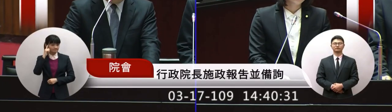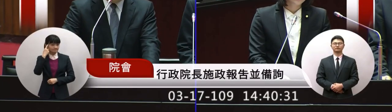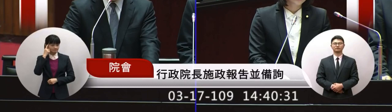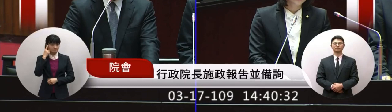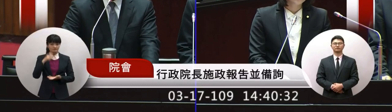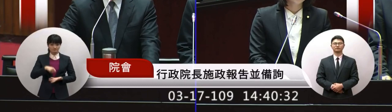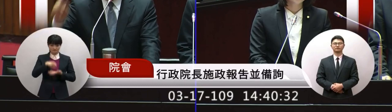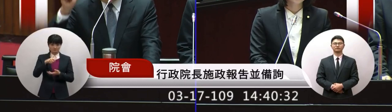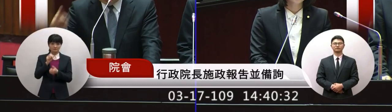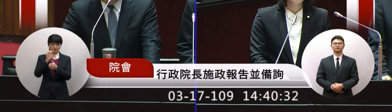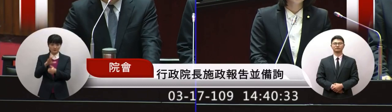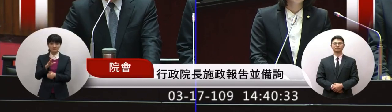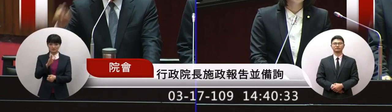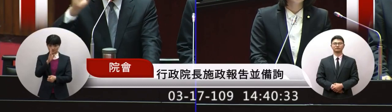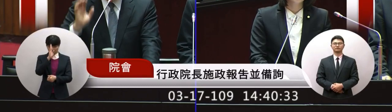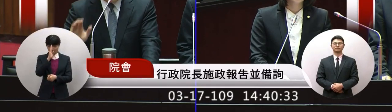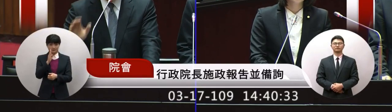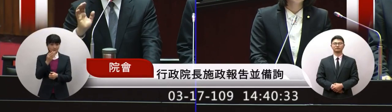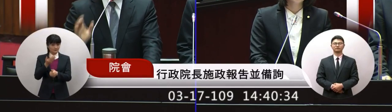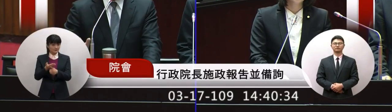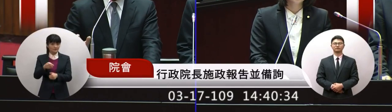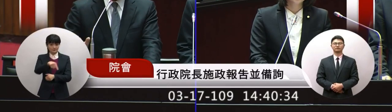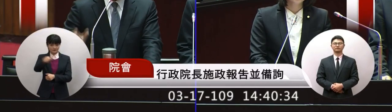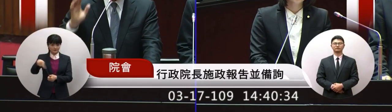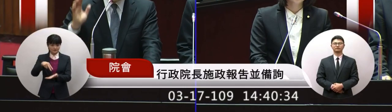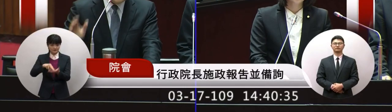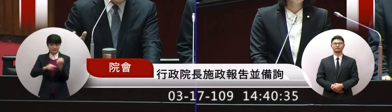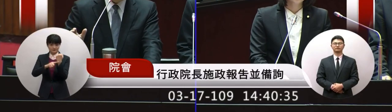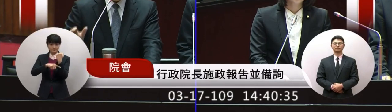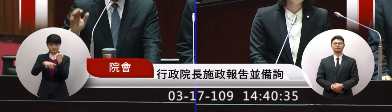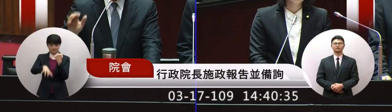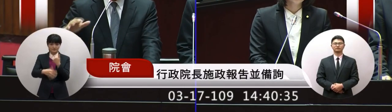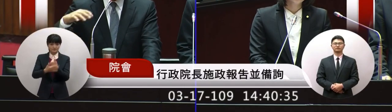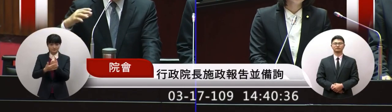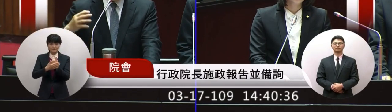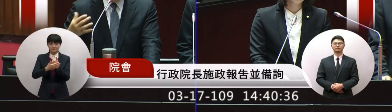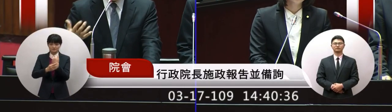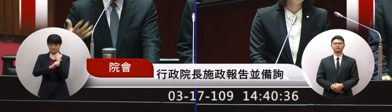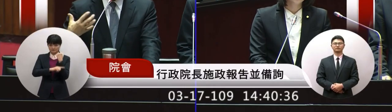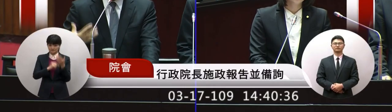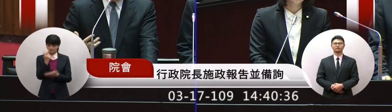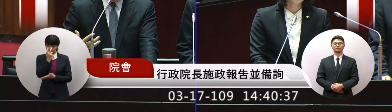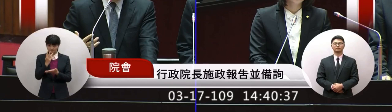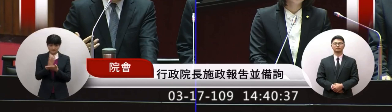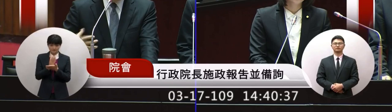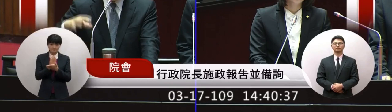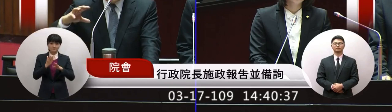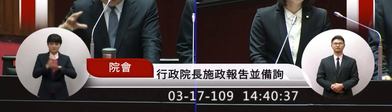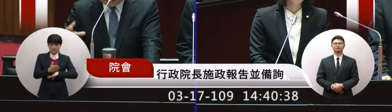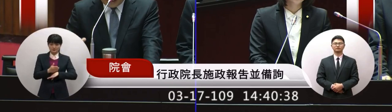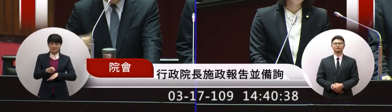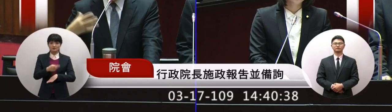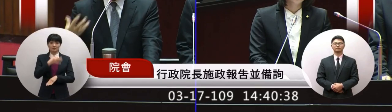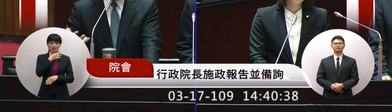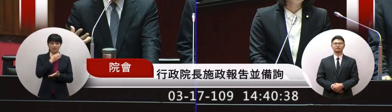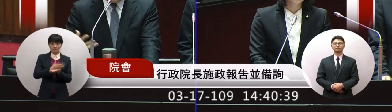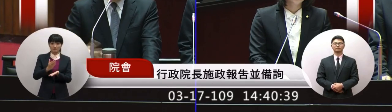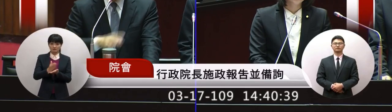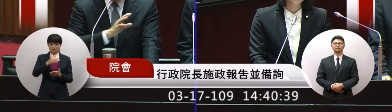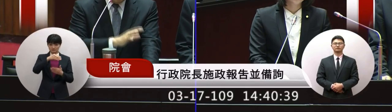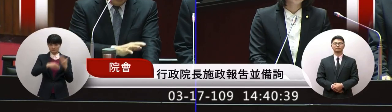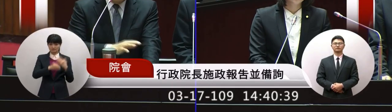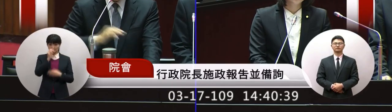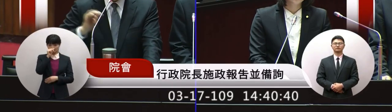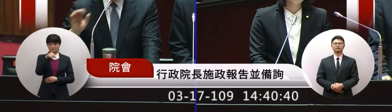院通过的纾困振兴条例，就是希望化危机为转机。在这样的情形